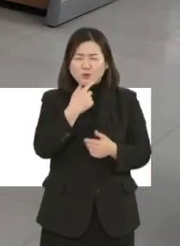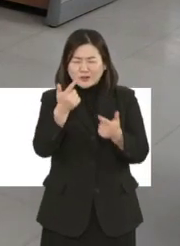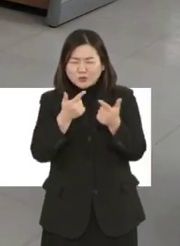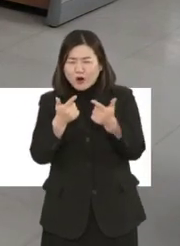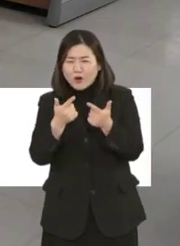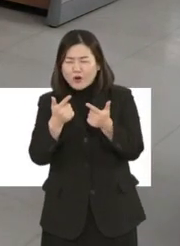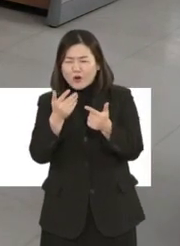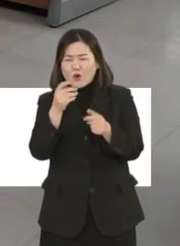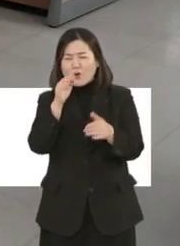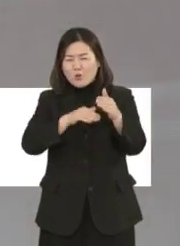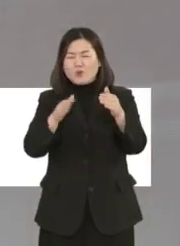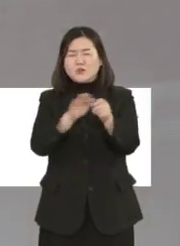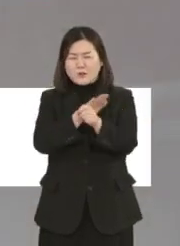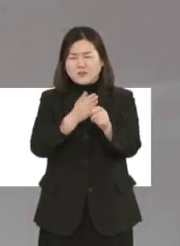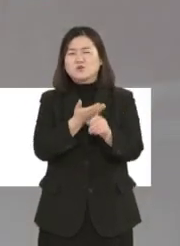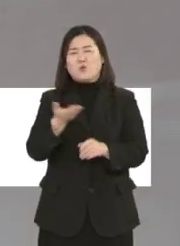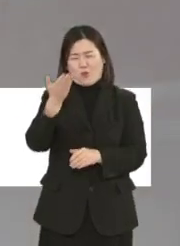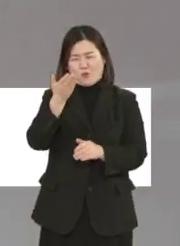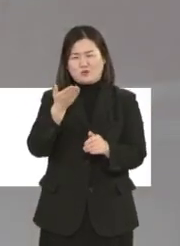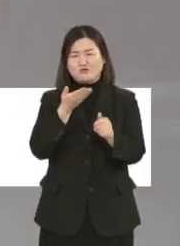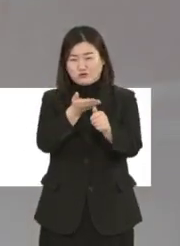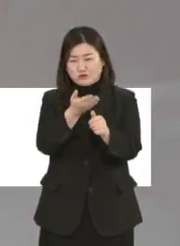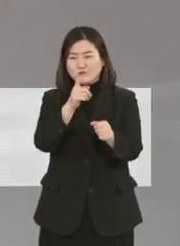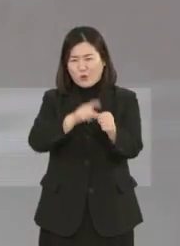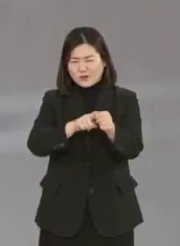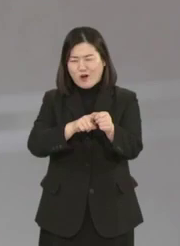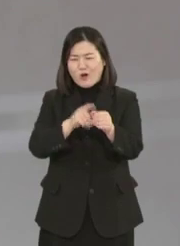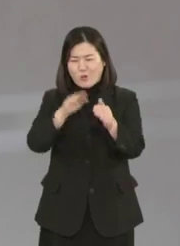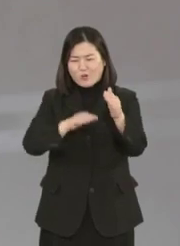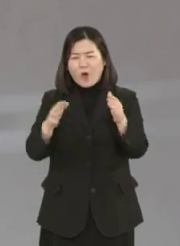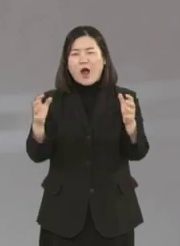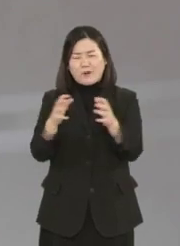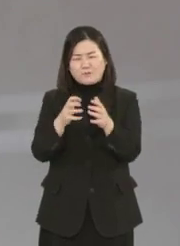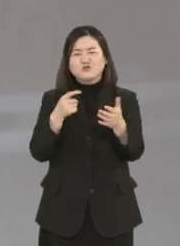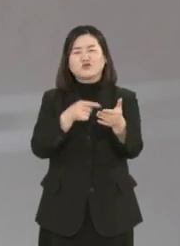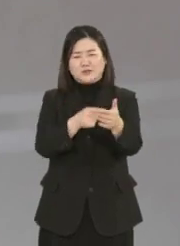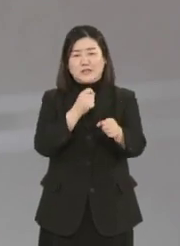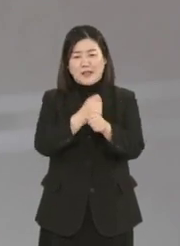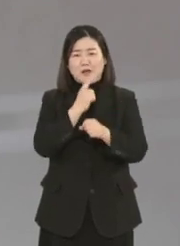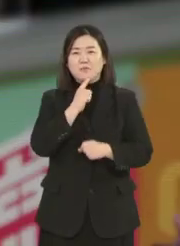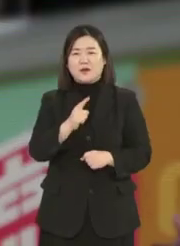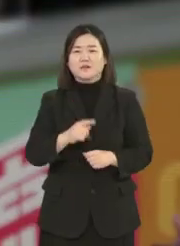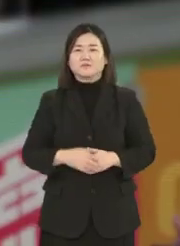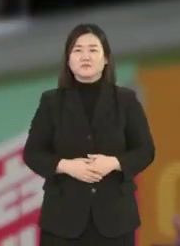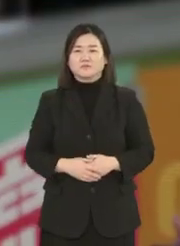조정해 수전 높은 공공 서비스를 제공하기 위해 공공기관 통폐합을 추진했다고 밝혔습니다